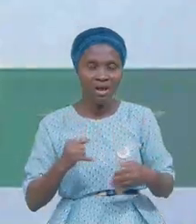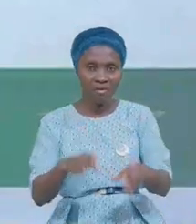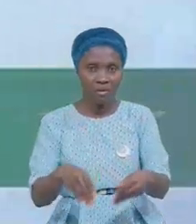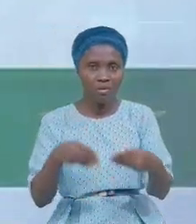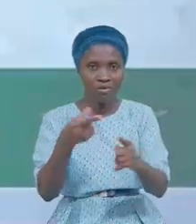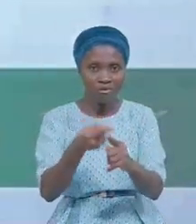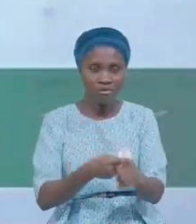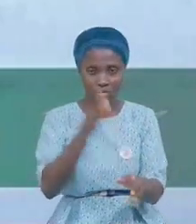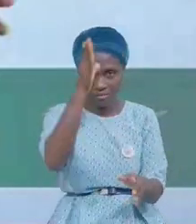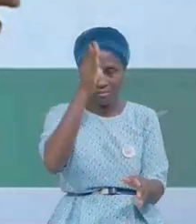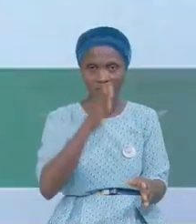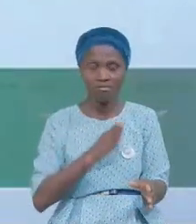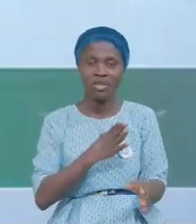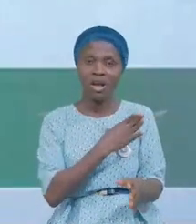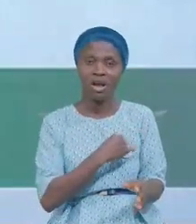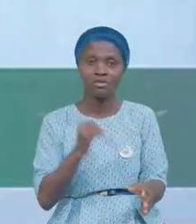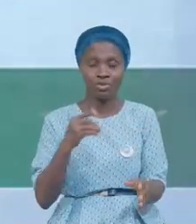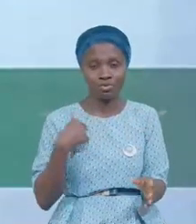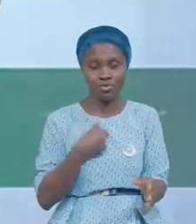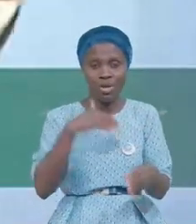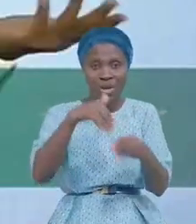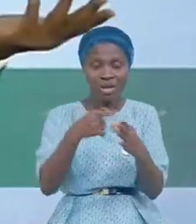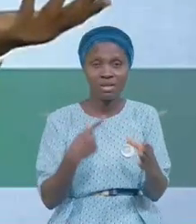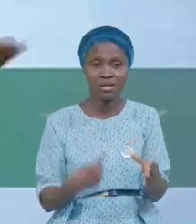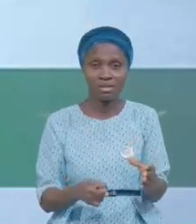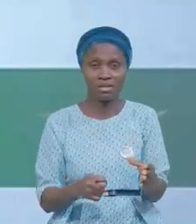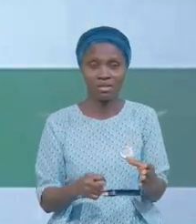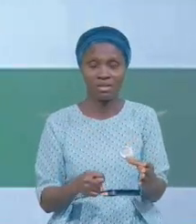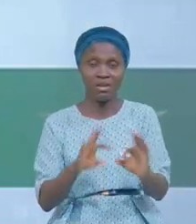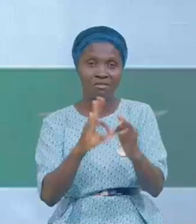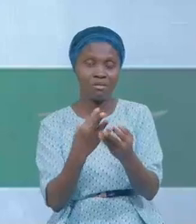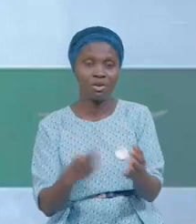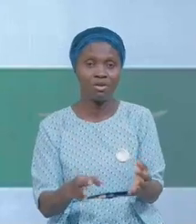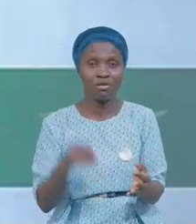maman. Ainsi donc, dans la famille de Dieu,